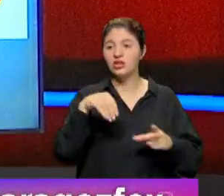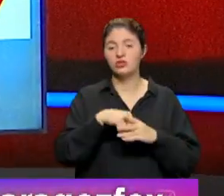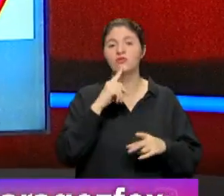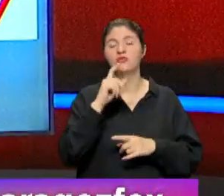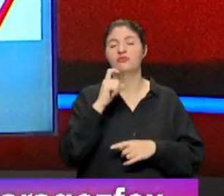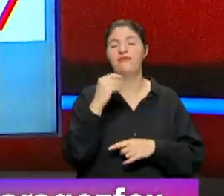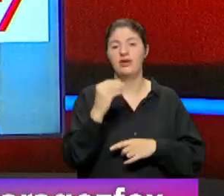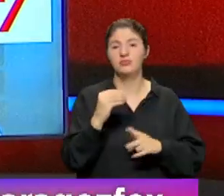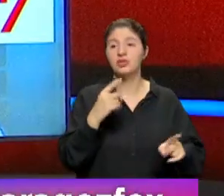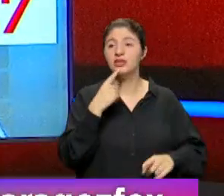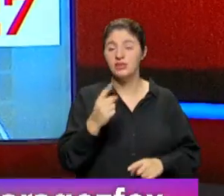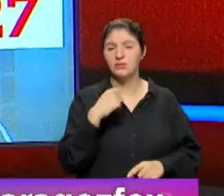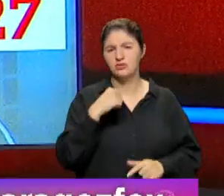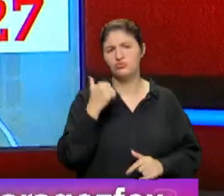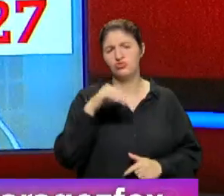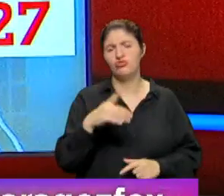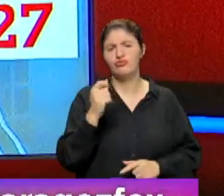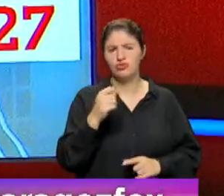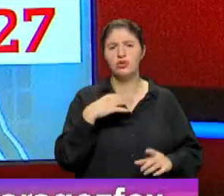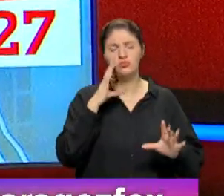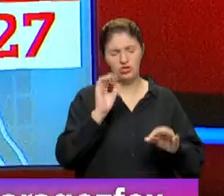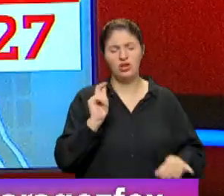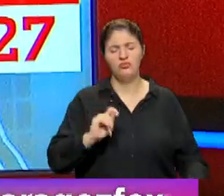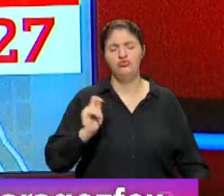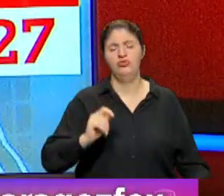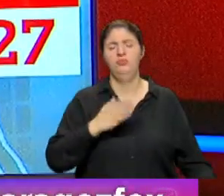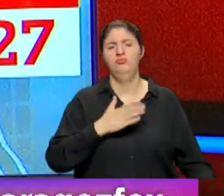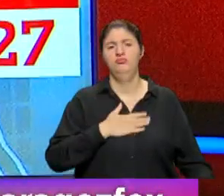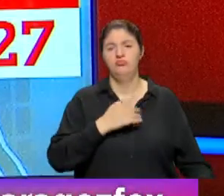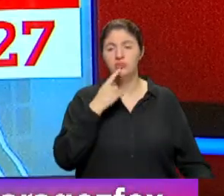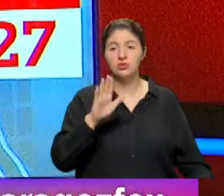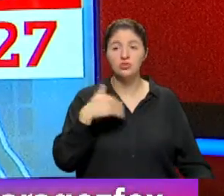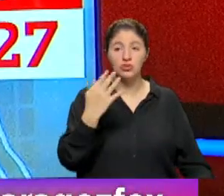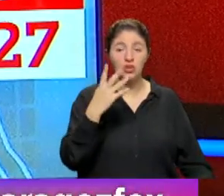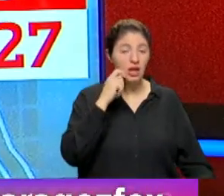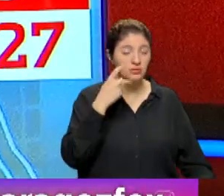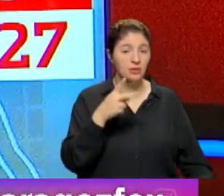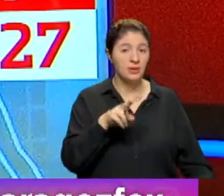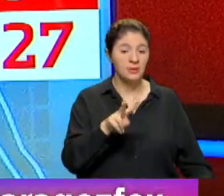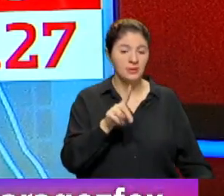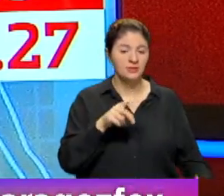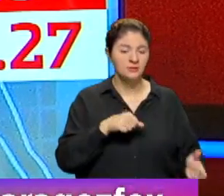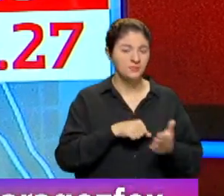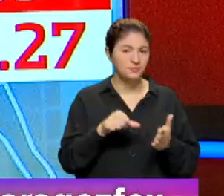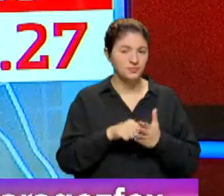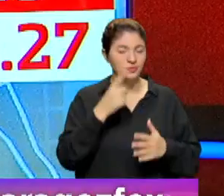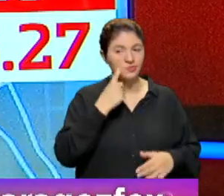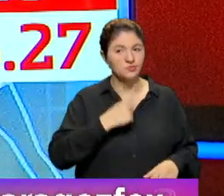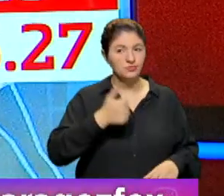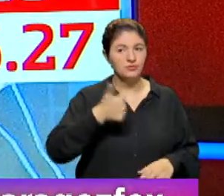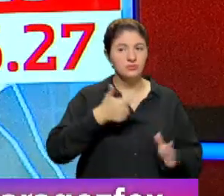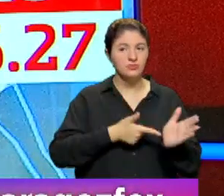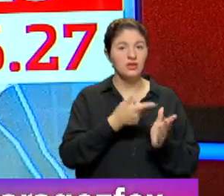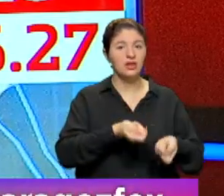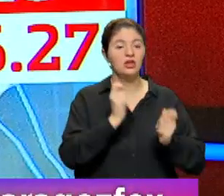da yanıtladı ve dedi ki döndüğümde fiyatlara müdahale edeceğim sonra 4 Ekim 2021 tarihinde Cumhurbaşkanı